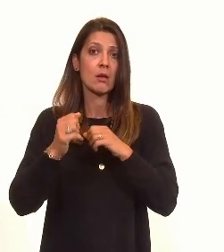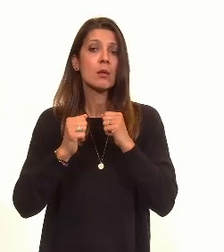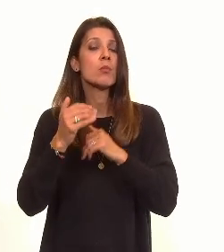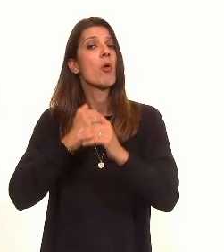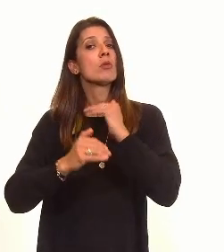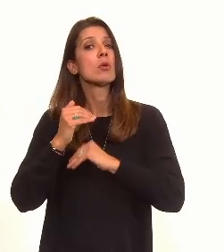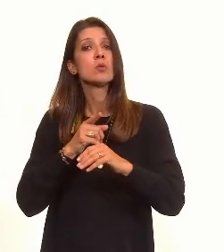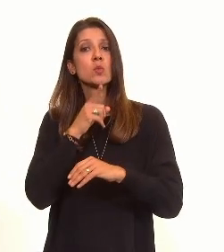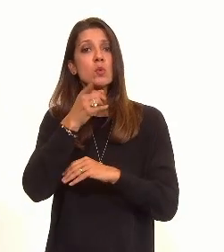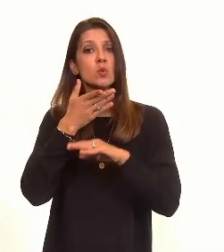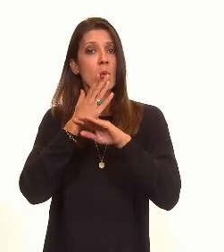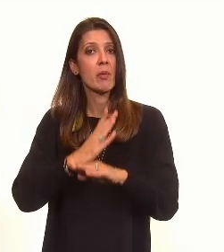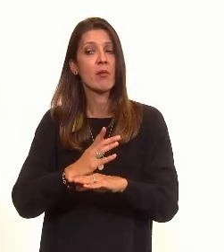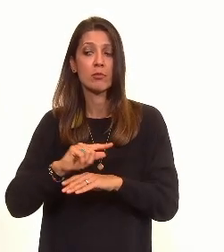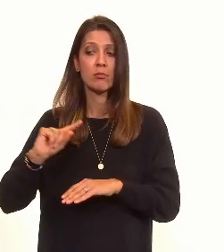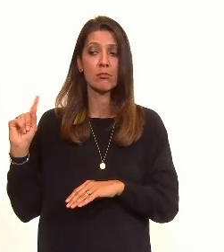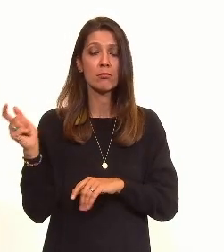nous.